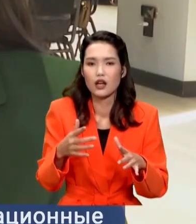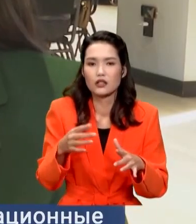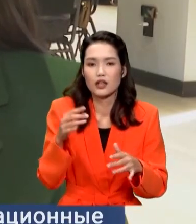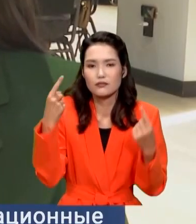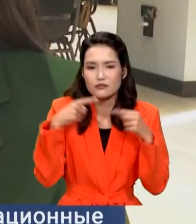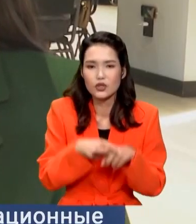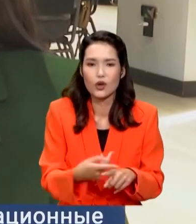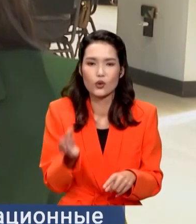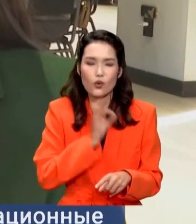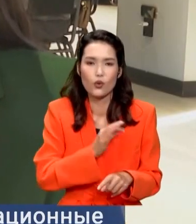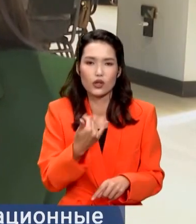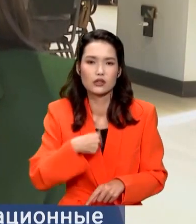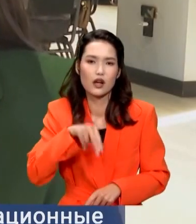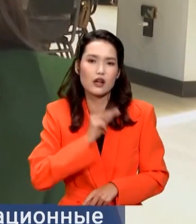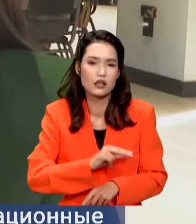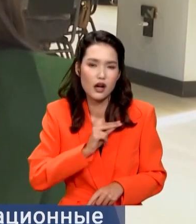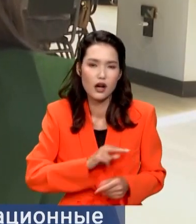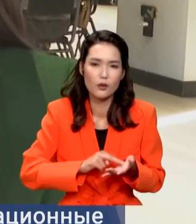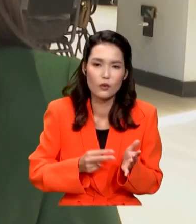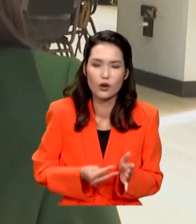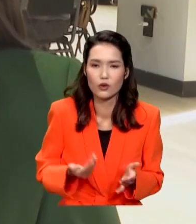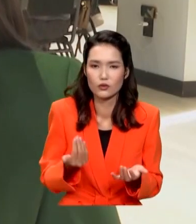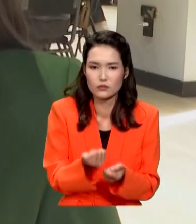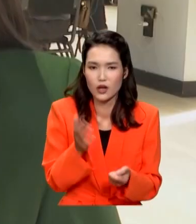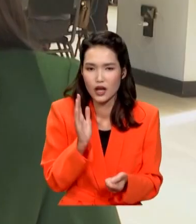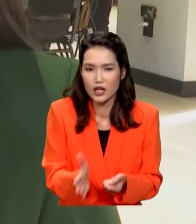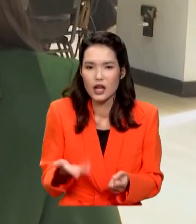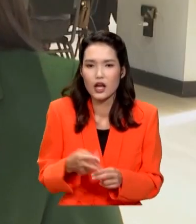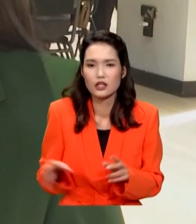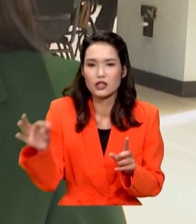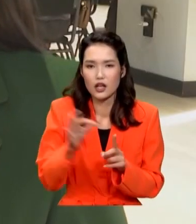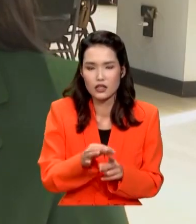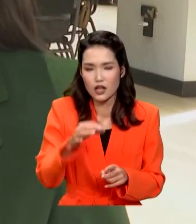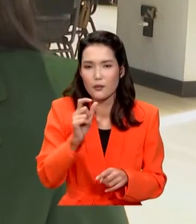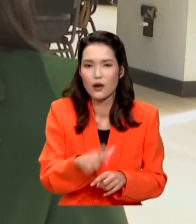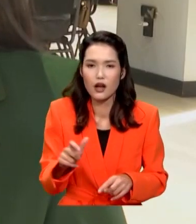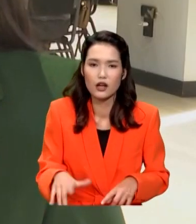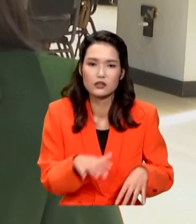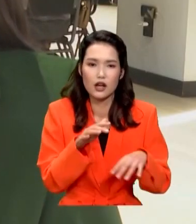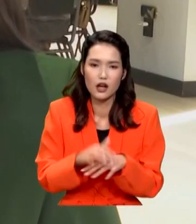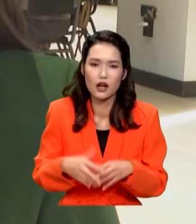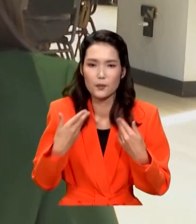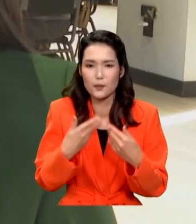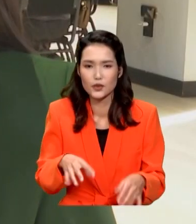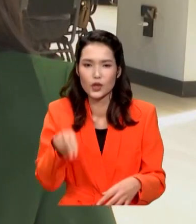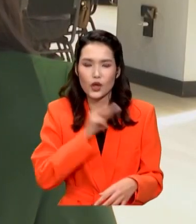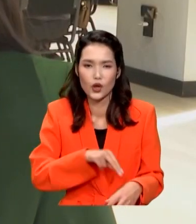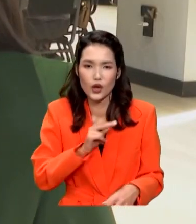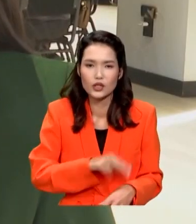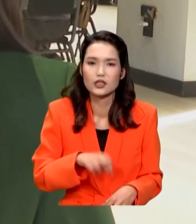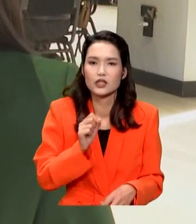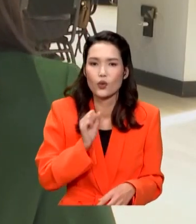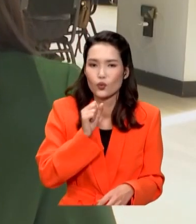Технологияларды меңгере отырып, өзінің жұмыс барысында қолдану. Осы мақсатта біз Халықбанкпен бірге іскерлік журналистика